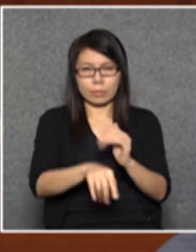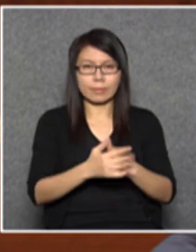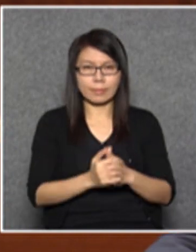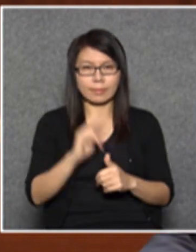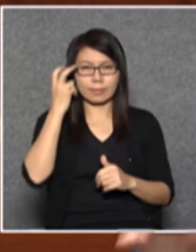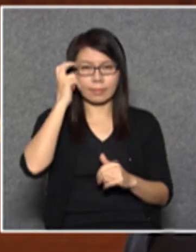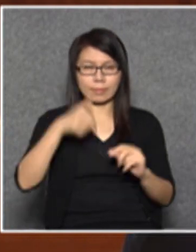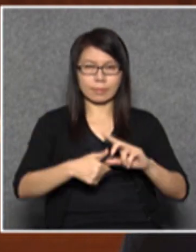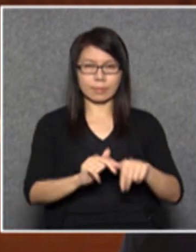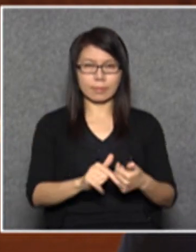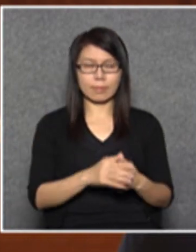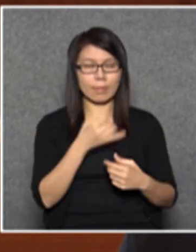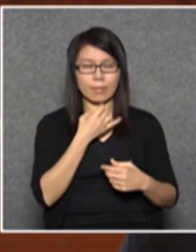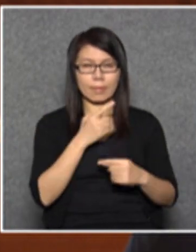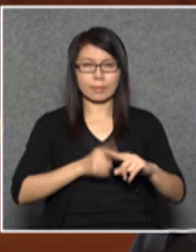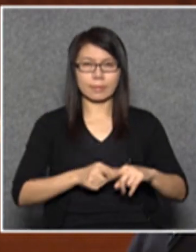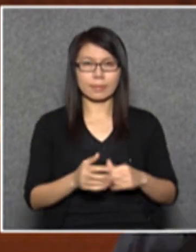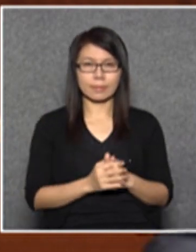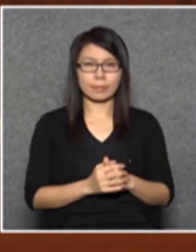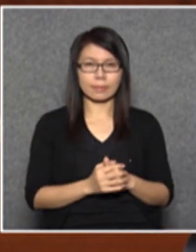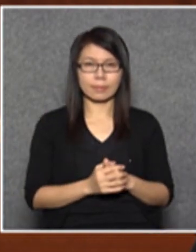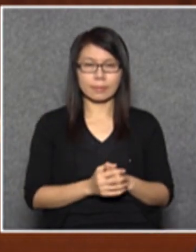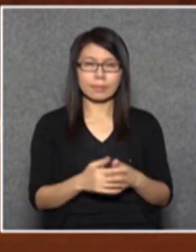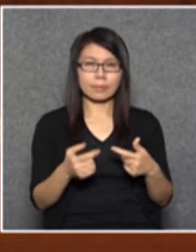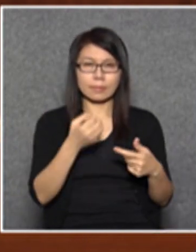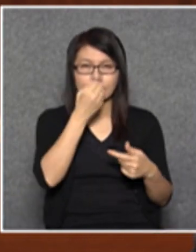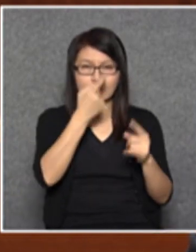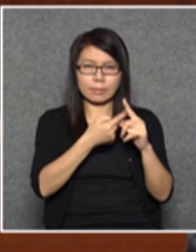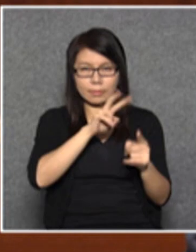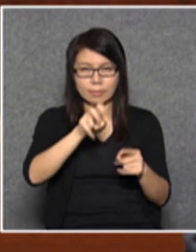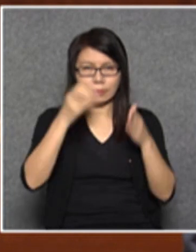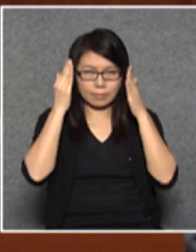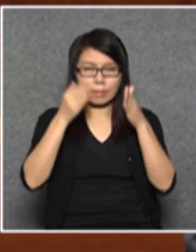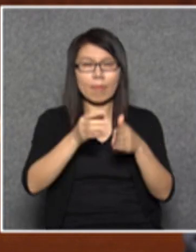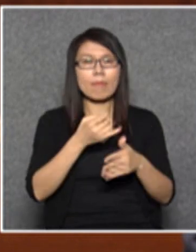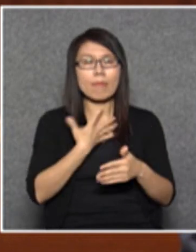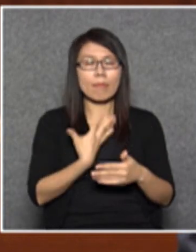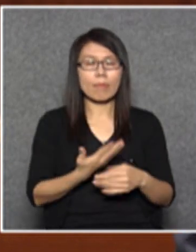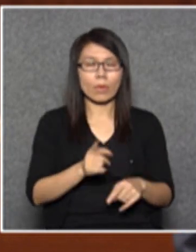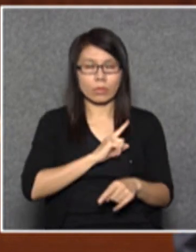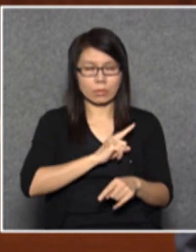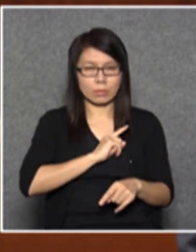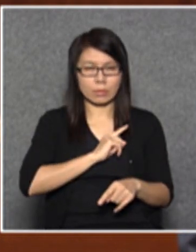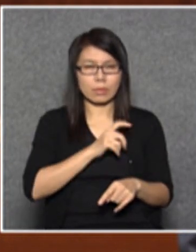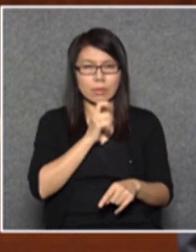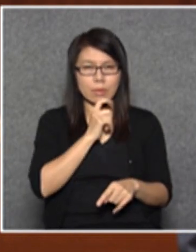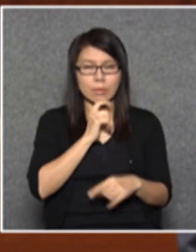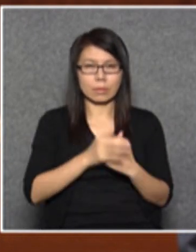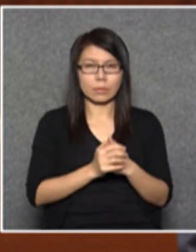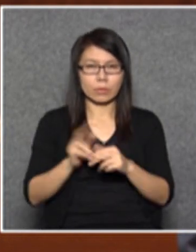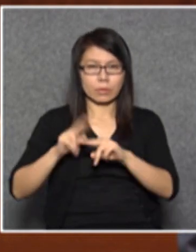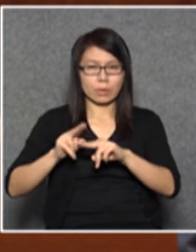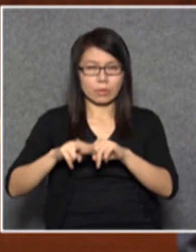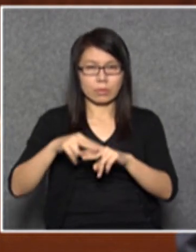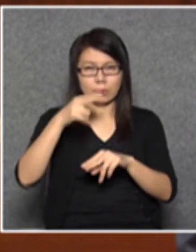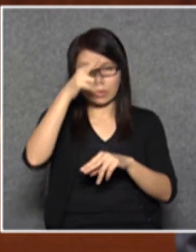思未喺公眾嘅視線當中咧。我本人已經同中央